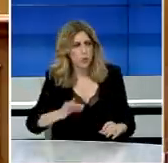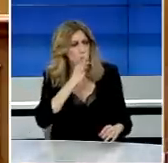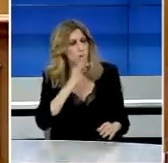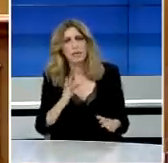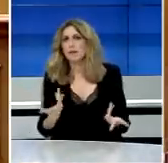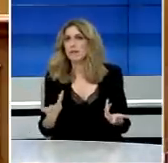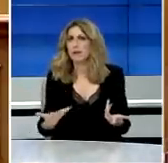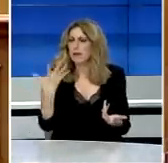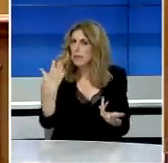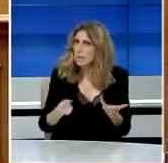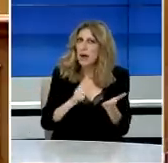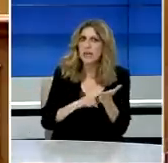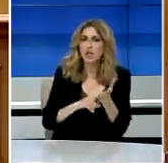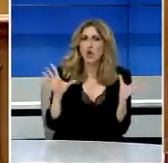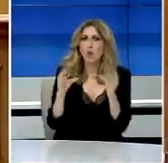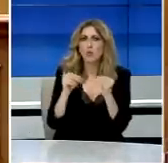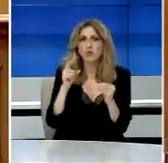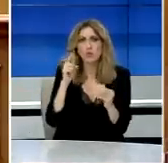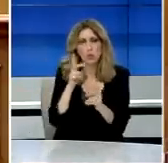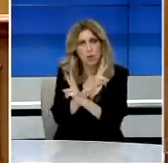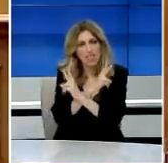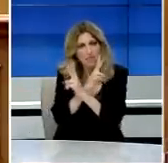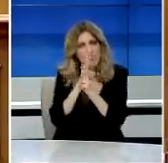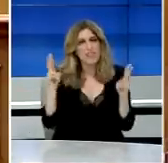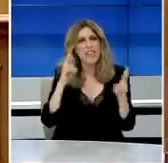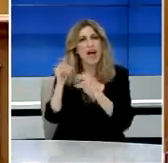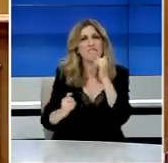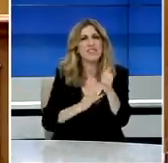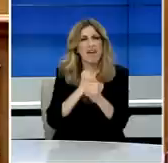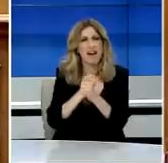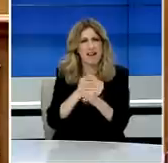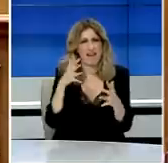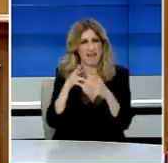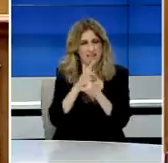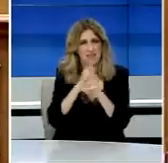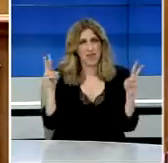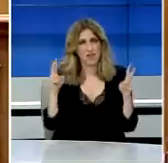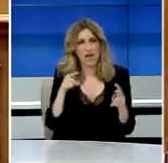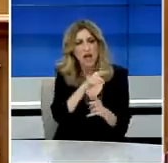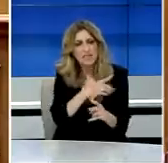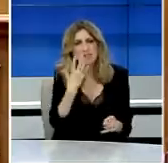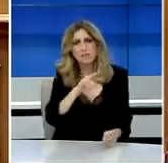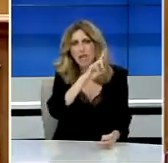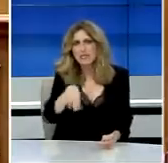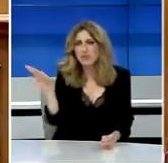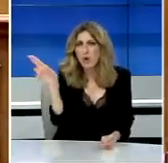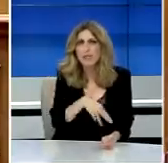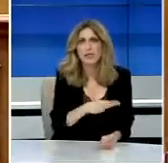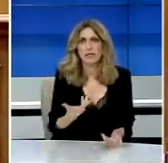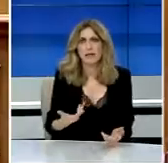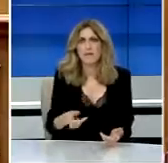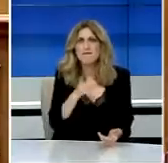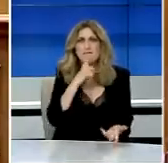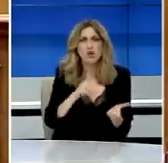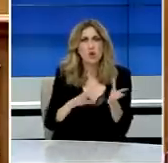νόμος της διάβγειας, τον οποίο εσείς ουσιαστικά καταργείτε με αυτόν τον τρόπο. Ήτανε μια κατάκτηση για τη δημοκρατία μας αυτός ο